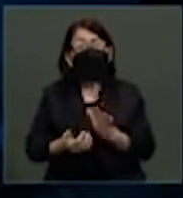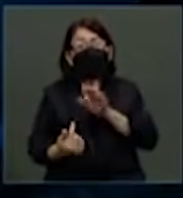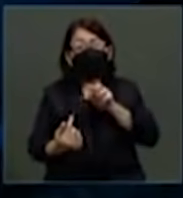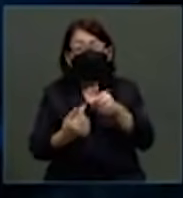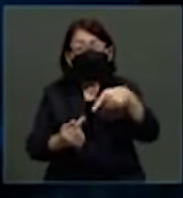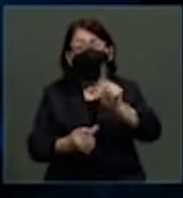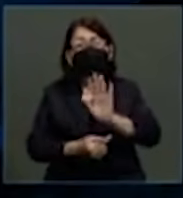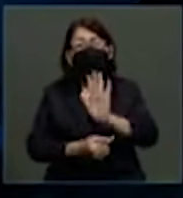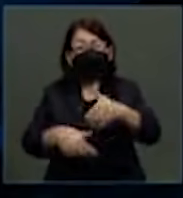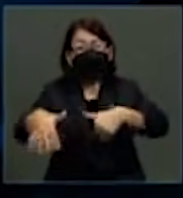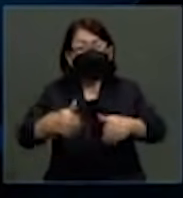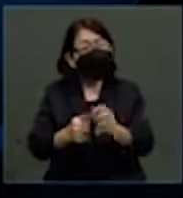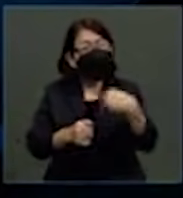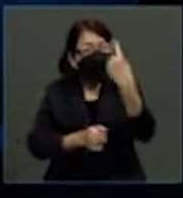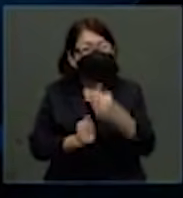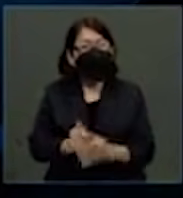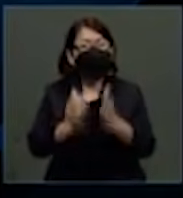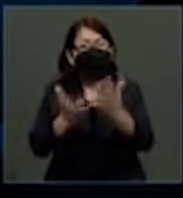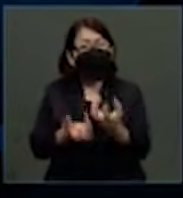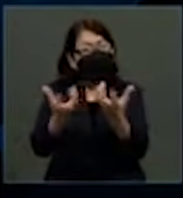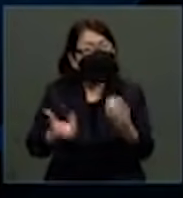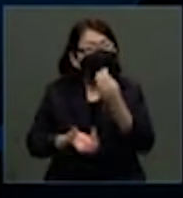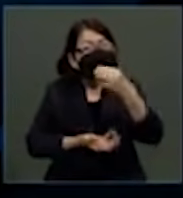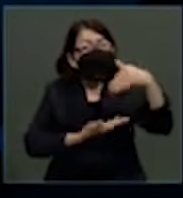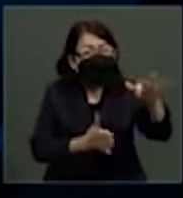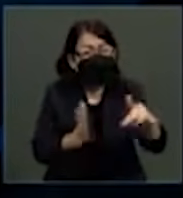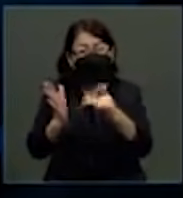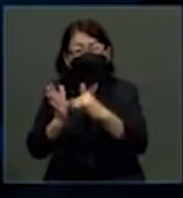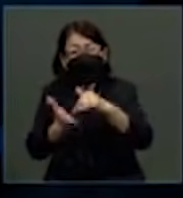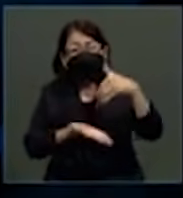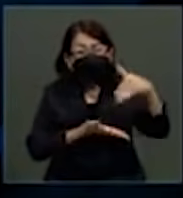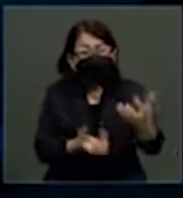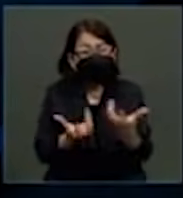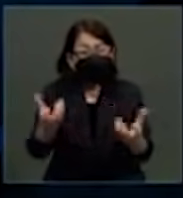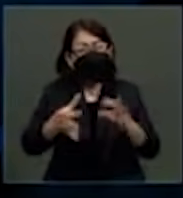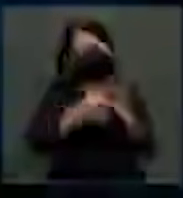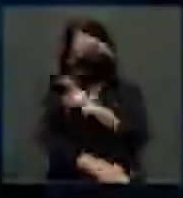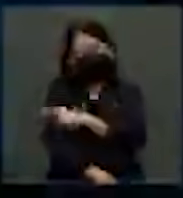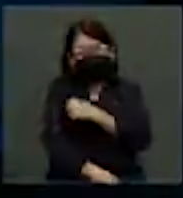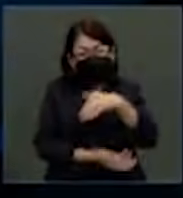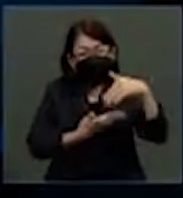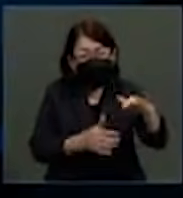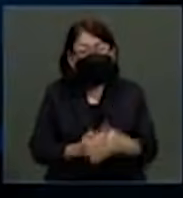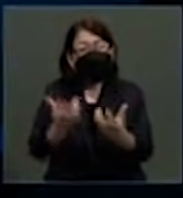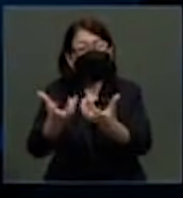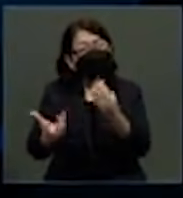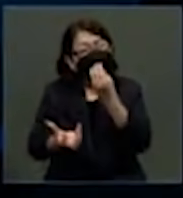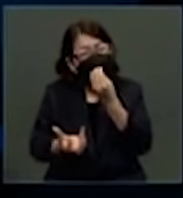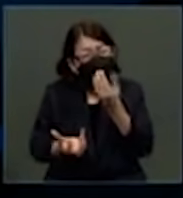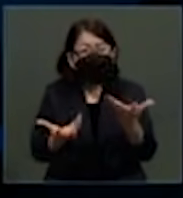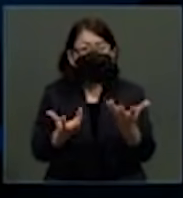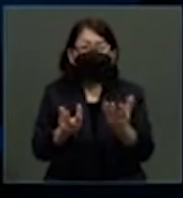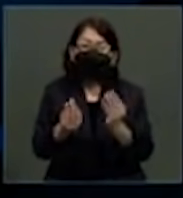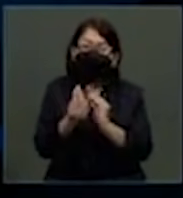ส่งในการขนส่งสินค้าเพื่อประโยชน์ของประชาชนได้แก่ผู้ขนส่งอาห